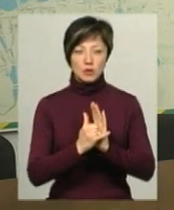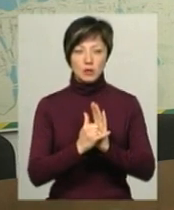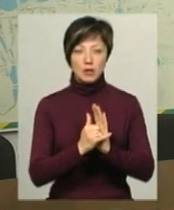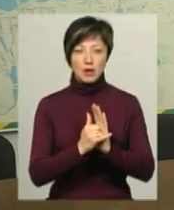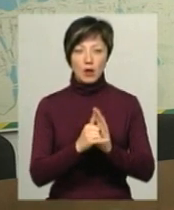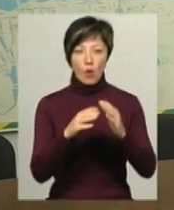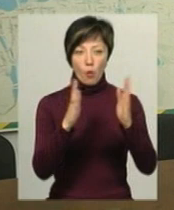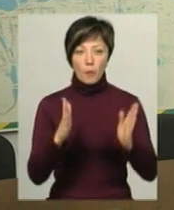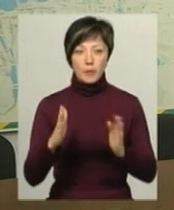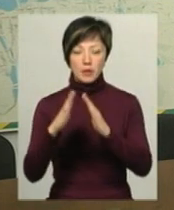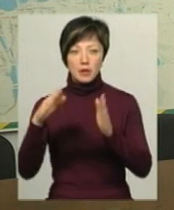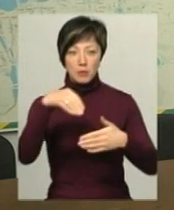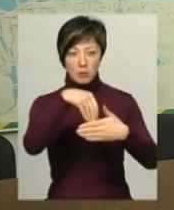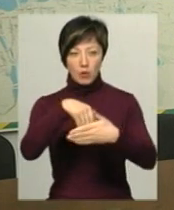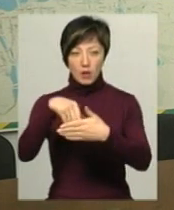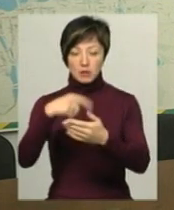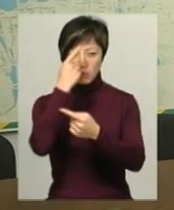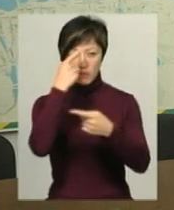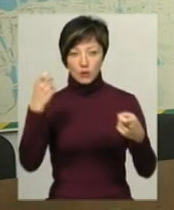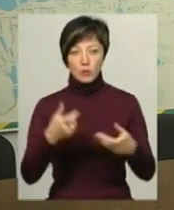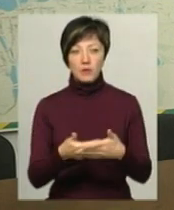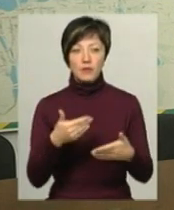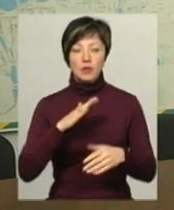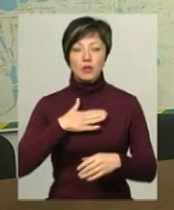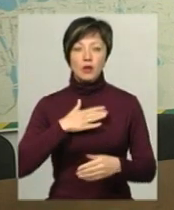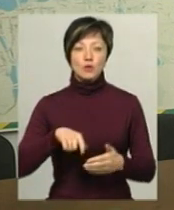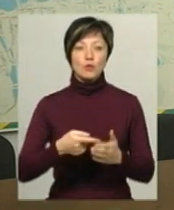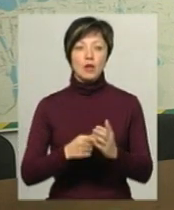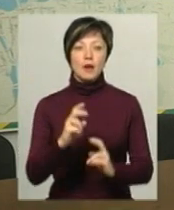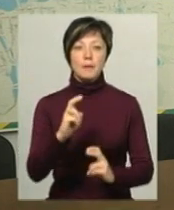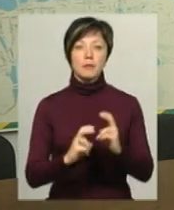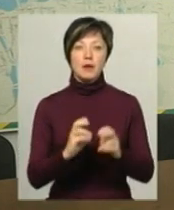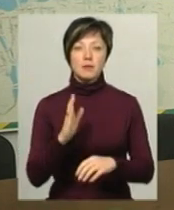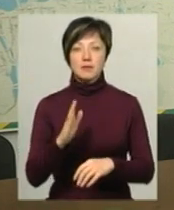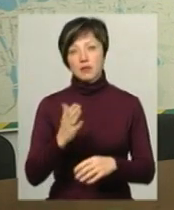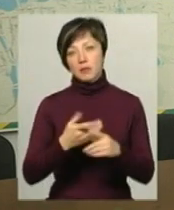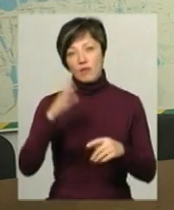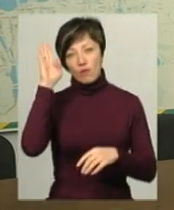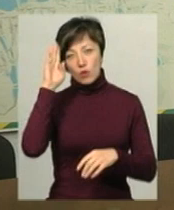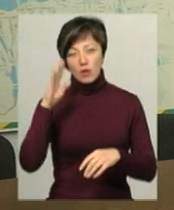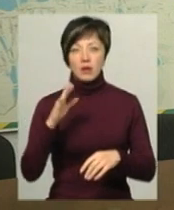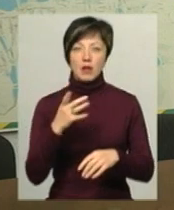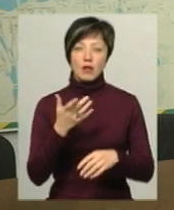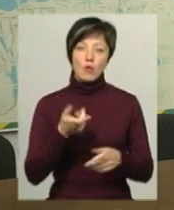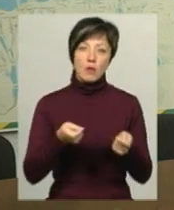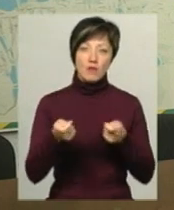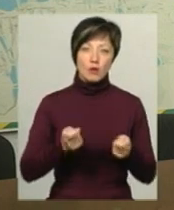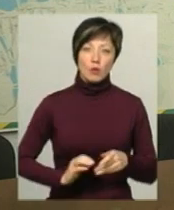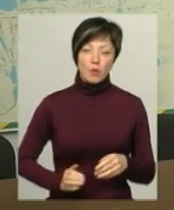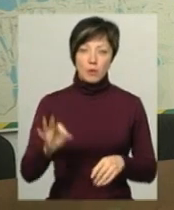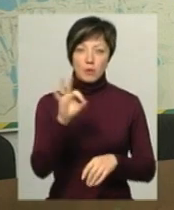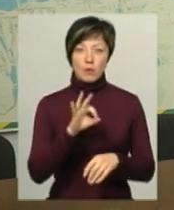комірки, в які можна покласти повідомлення від наших комунальних підприємств, чи то водоканалу, тепломережі, чи управляючої компанії